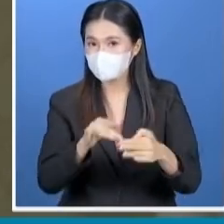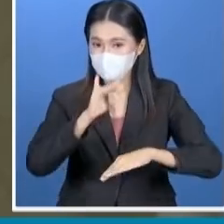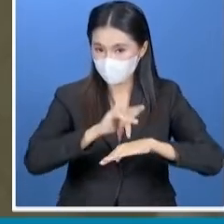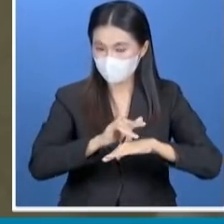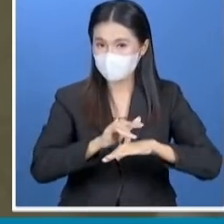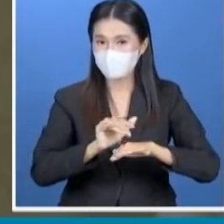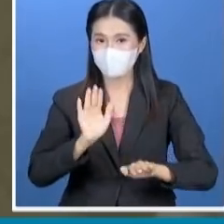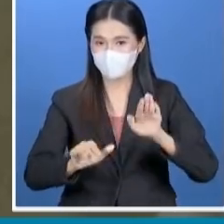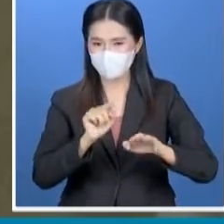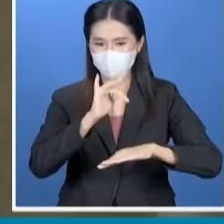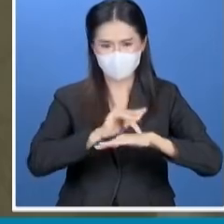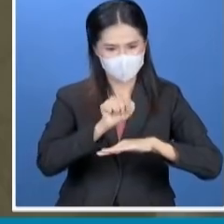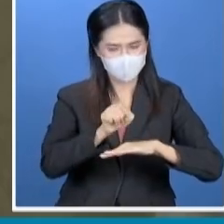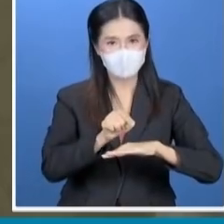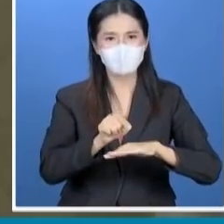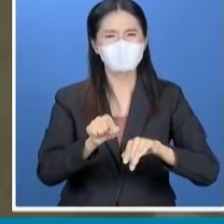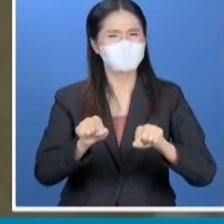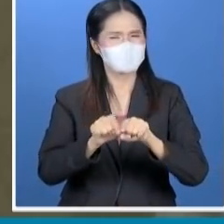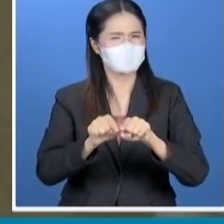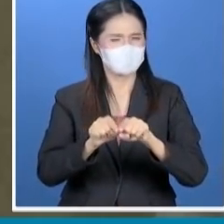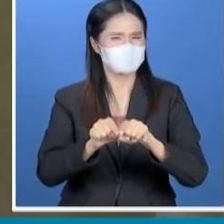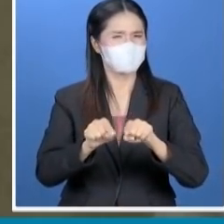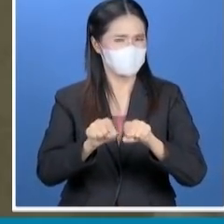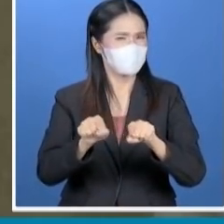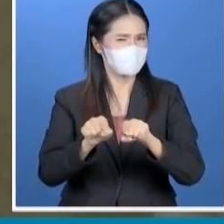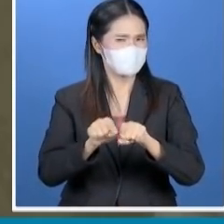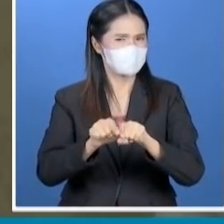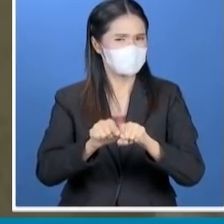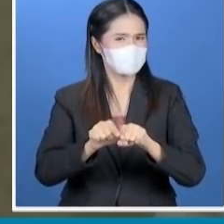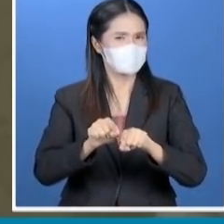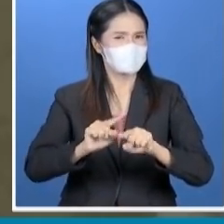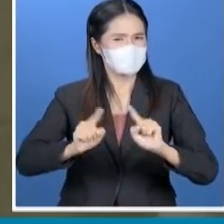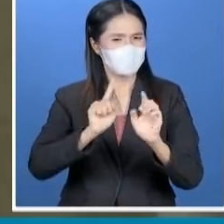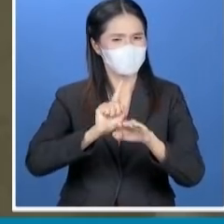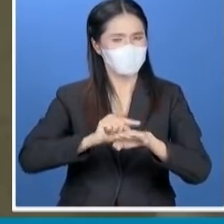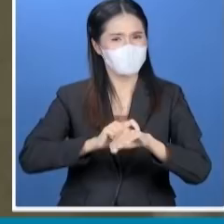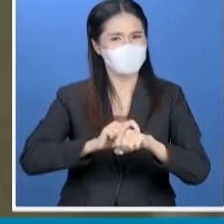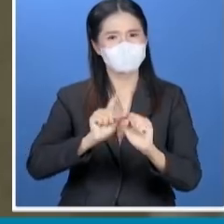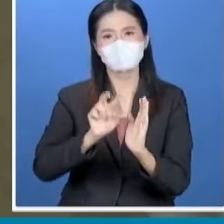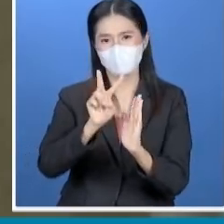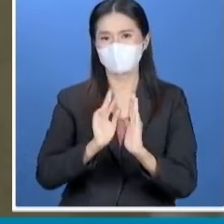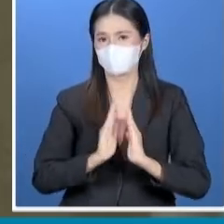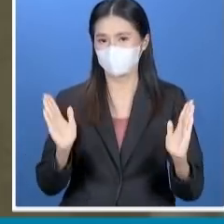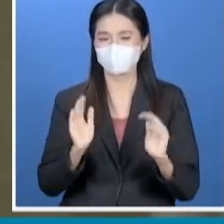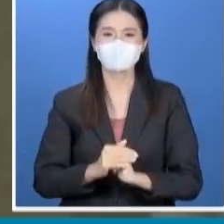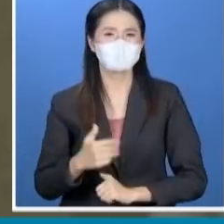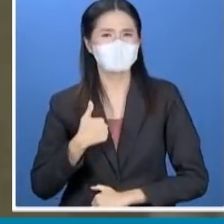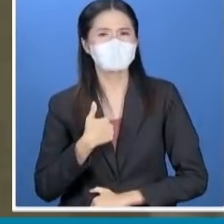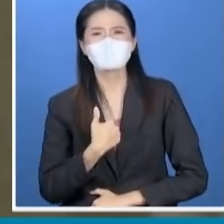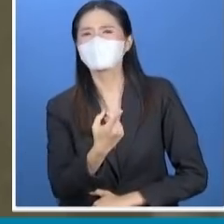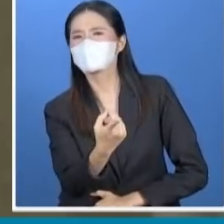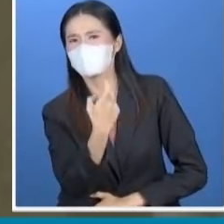ทียบกันกับชีวิตแล้วมันใกล้เคียงกันมากนะครับเพิ่งห่างกันแค่2นาทีครับขอบคุณครับ